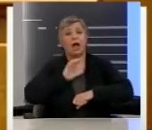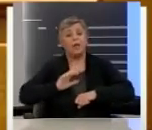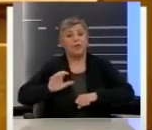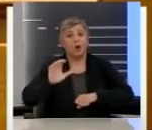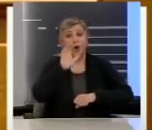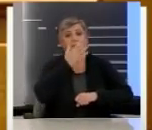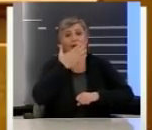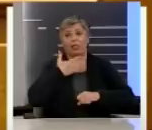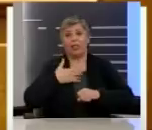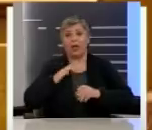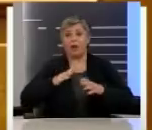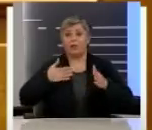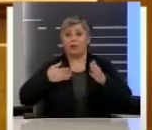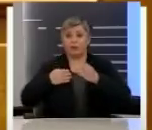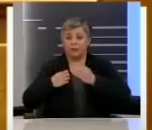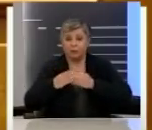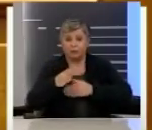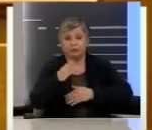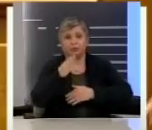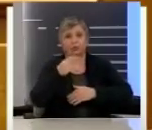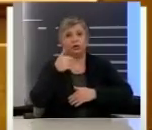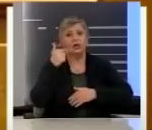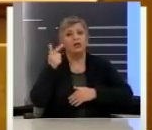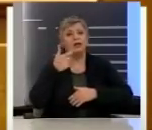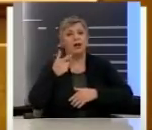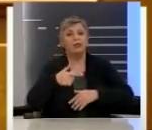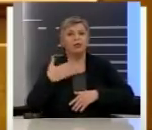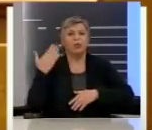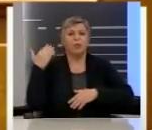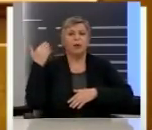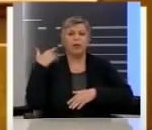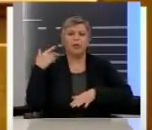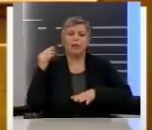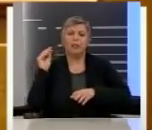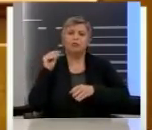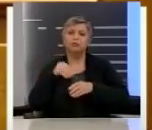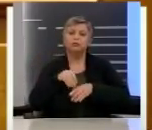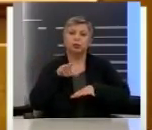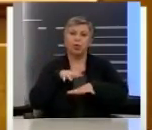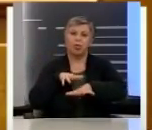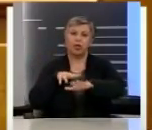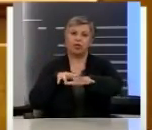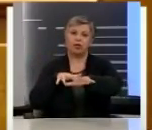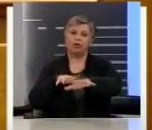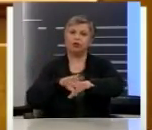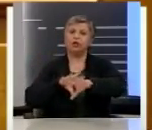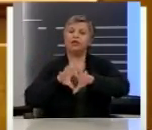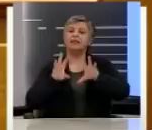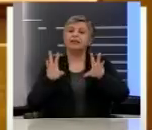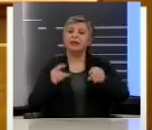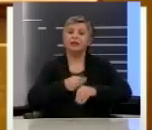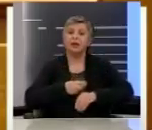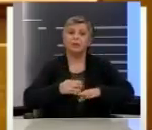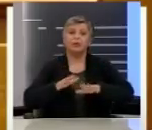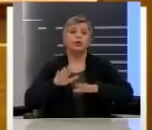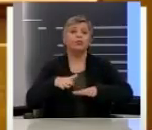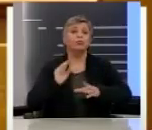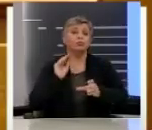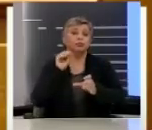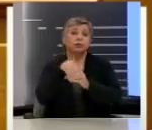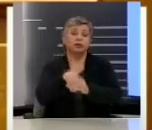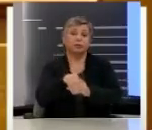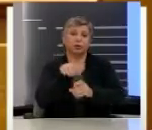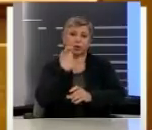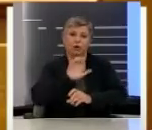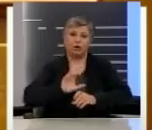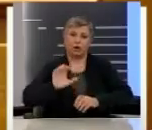και συμμετείχαν και σε διαδηλώσεις για το να μείνουμε στην Ευρώπη. Θα έπρεπε να